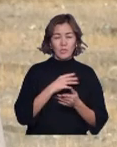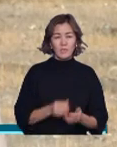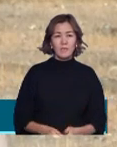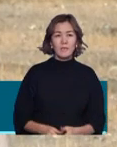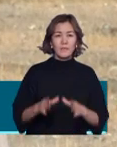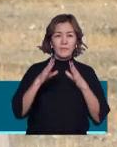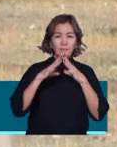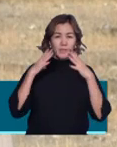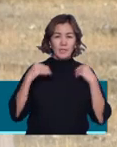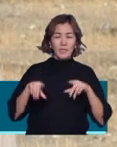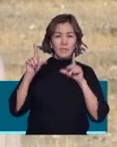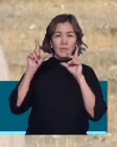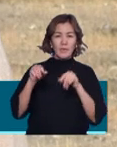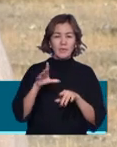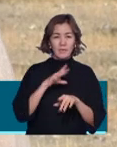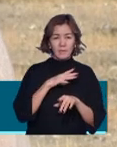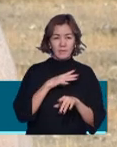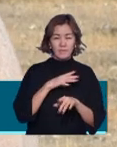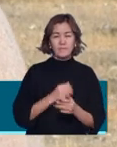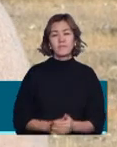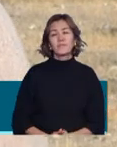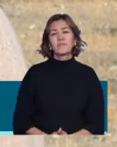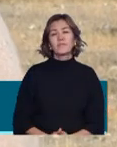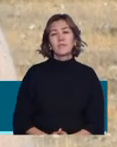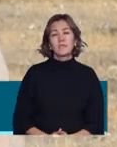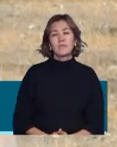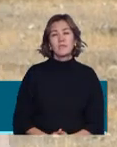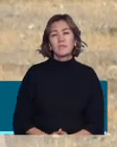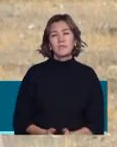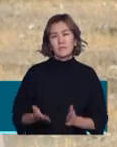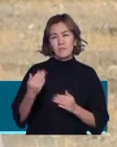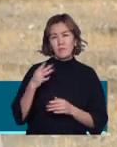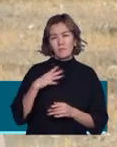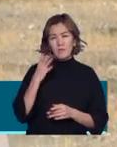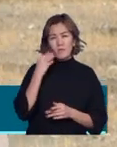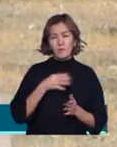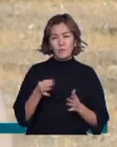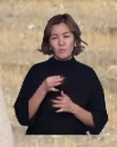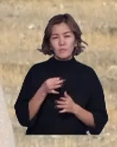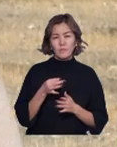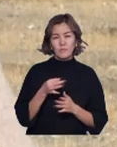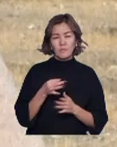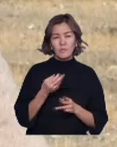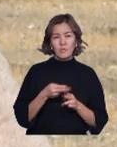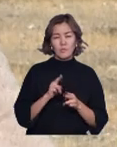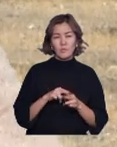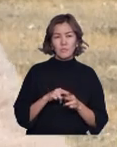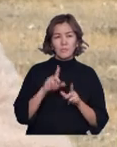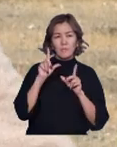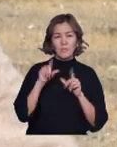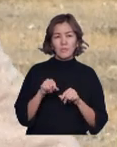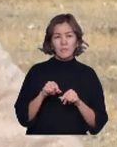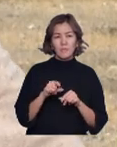Голландия еліне баруға бір сәті түсті. Осы Алматы облысынан. Сол кезде барып біз